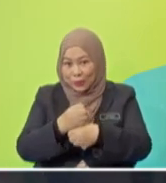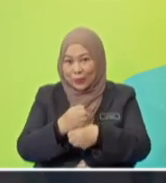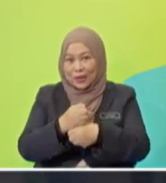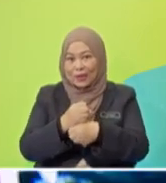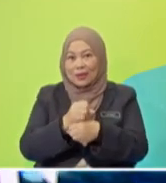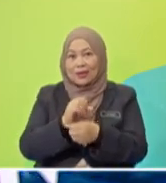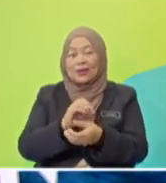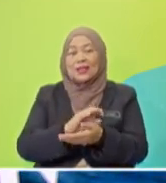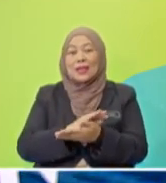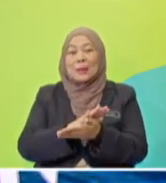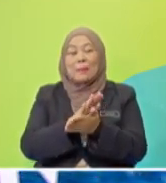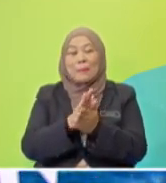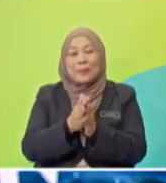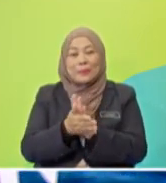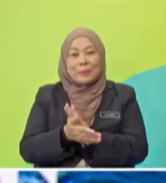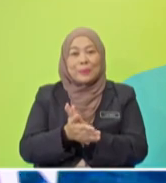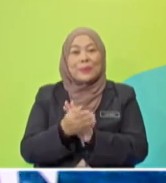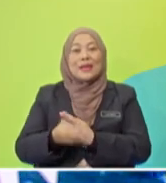bukan hidup